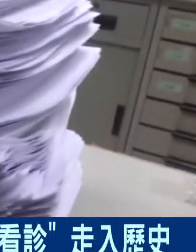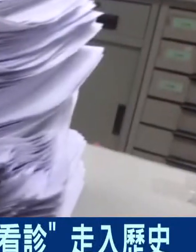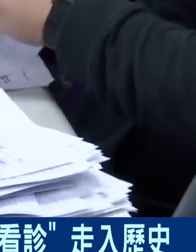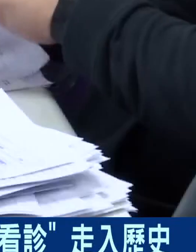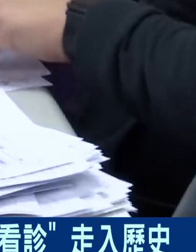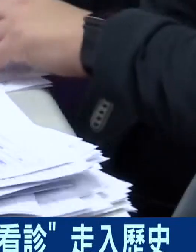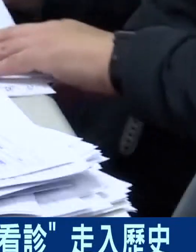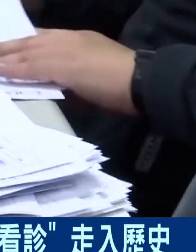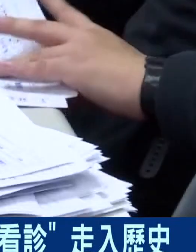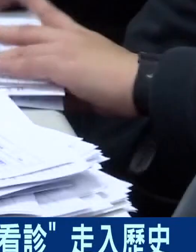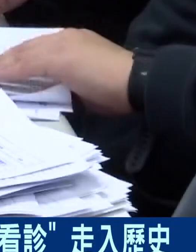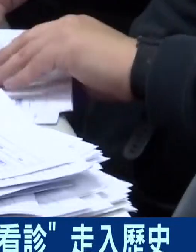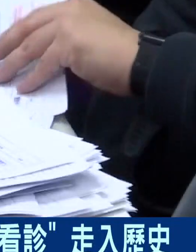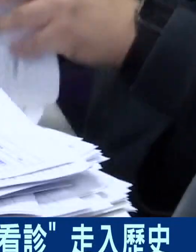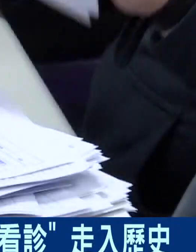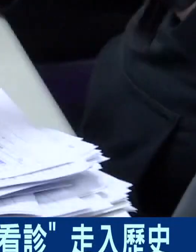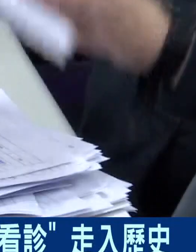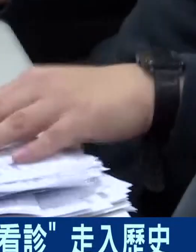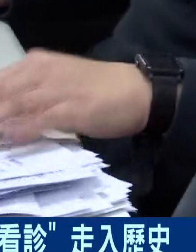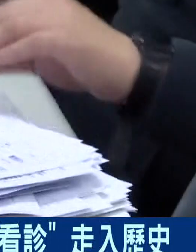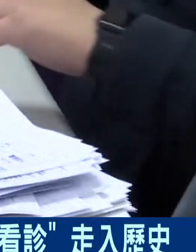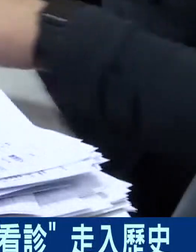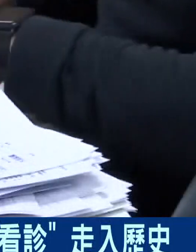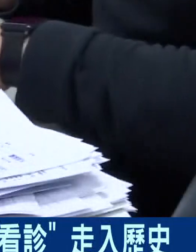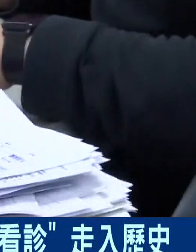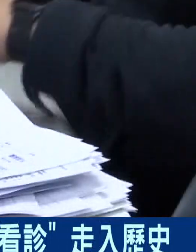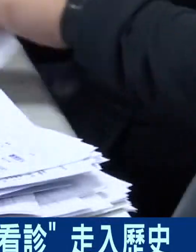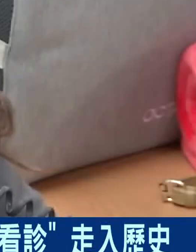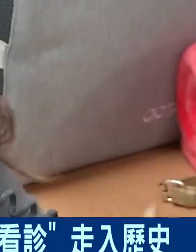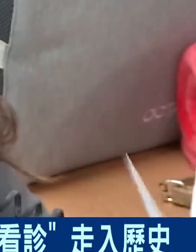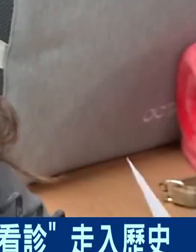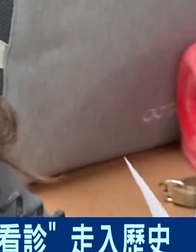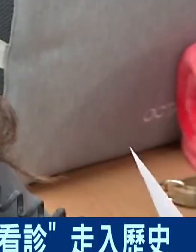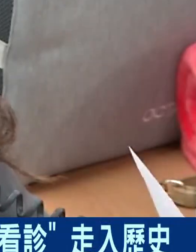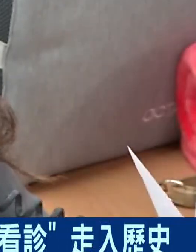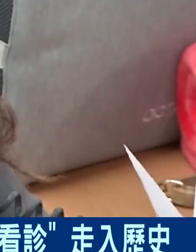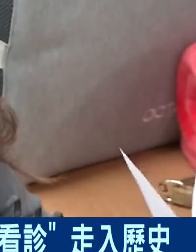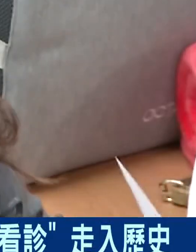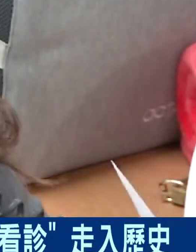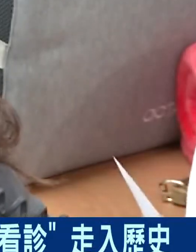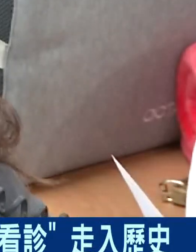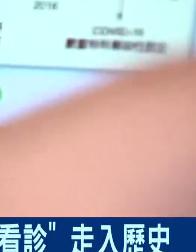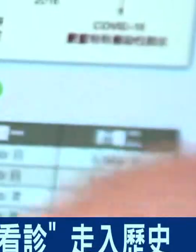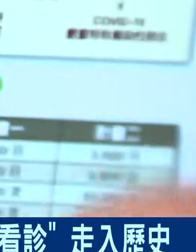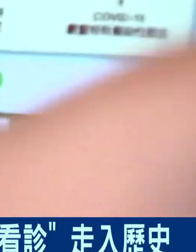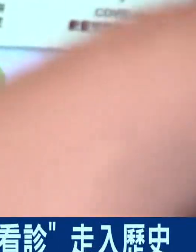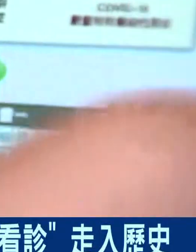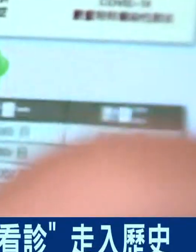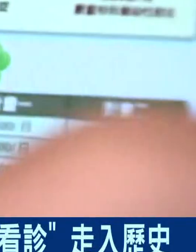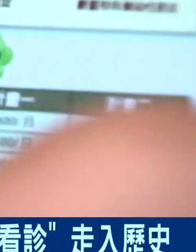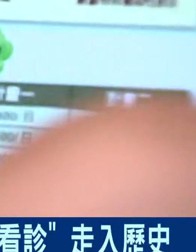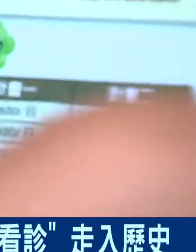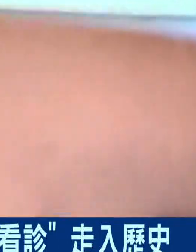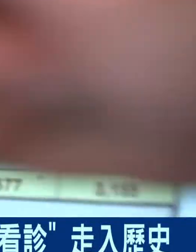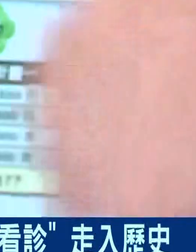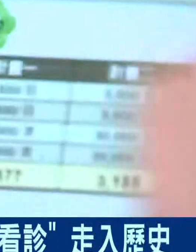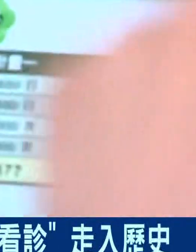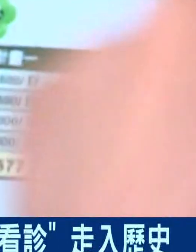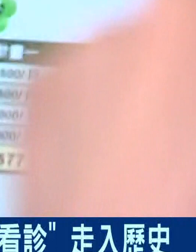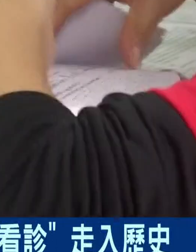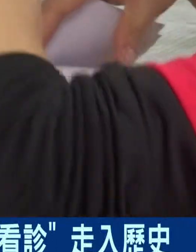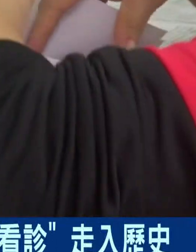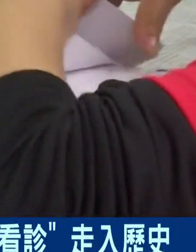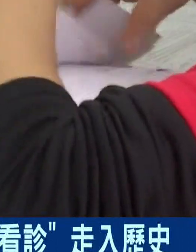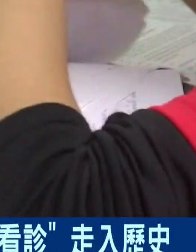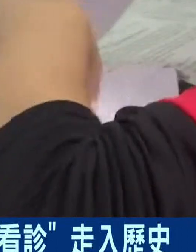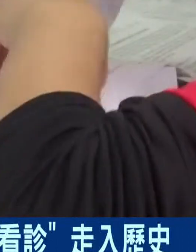单条款规定，若新冠肺炎降级为非法定传染病，保险业者自然无需理赔。如果没有因病住院、居家照护无法